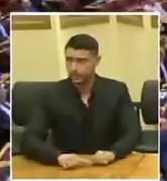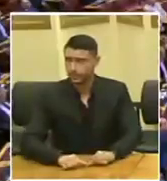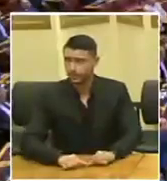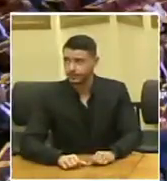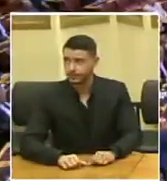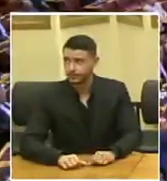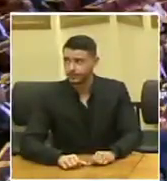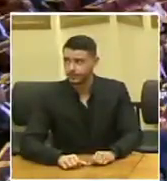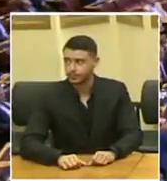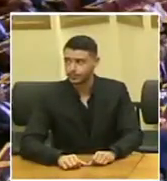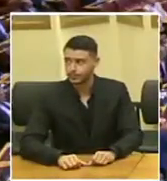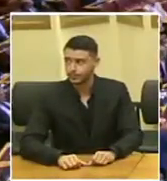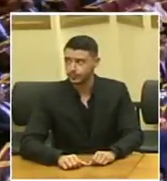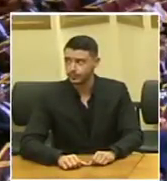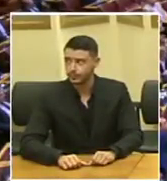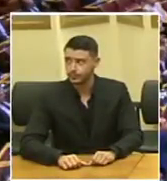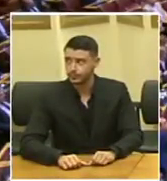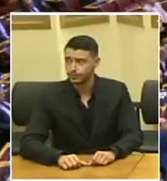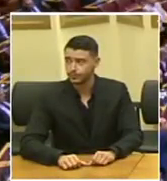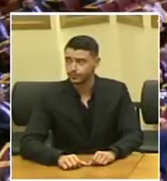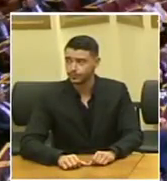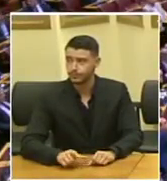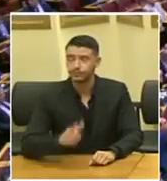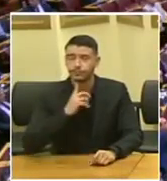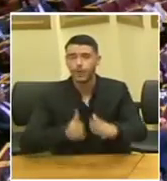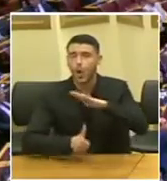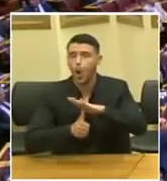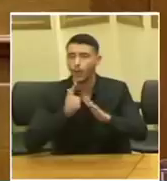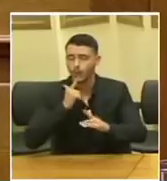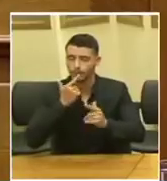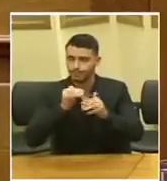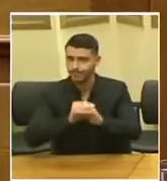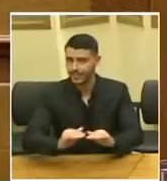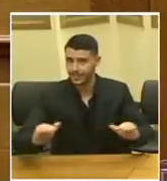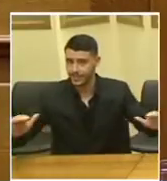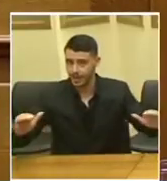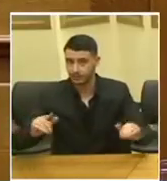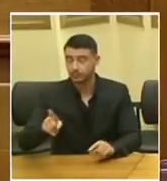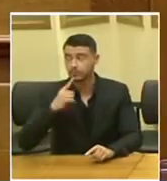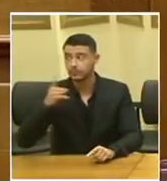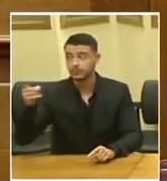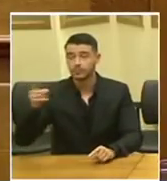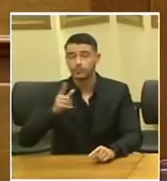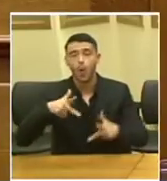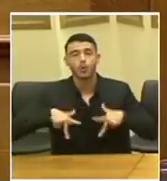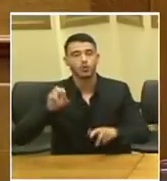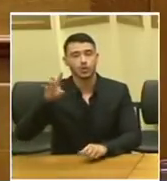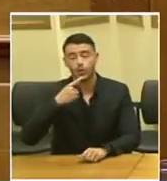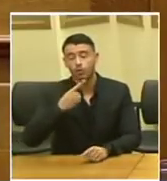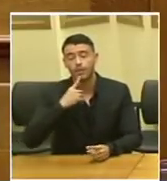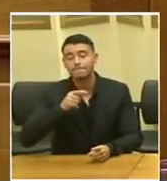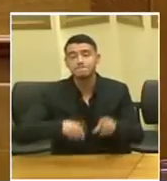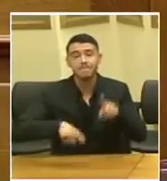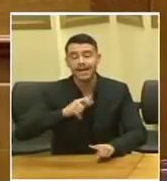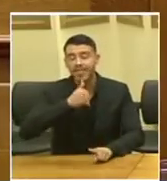Λοιπόν... Παρακαλώ, ησυχία. Κάποιοι δεν αντέχουν στην αλήθεια. Παρακαλώ, λοιπόν, κάντε ησυχία.